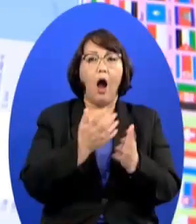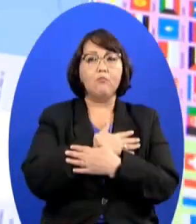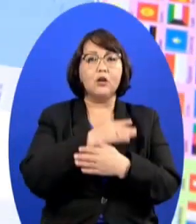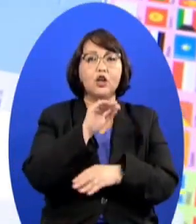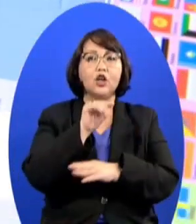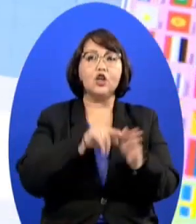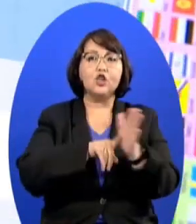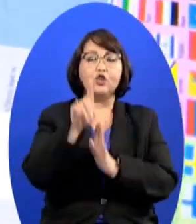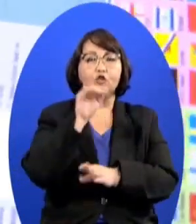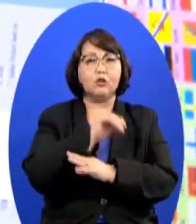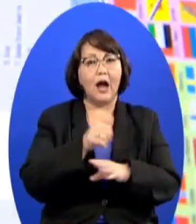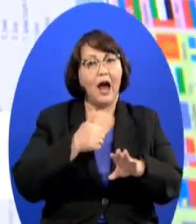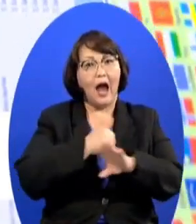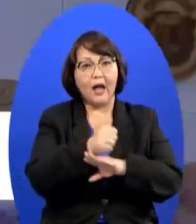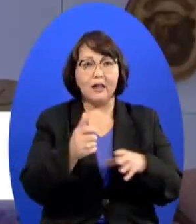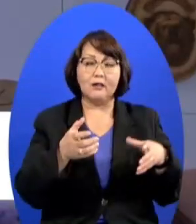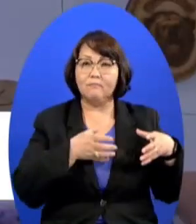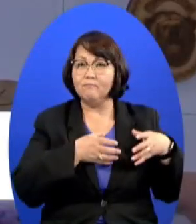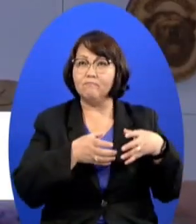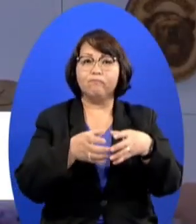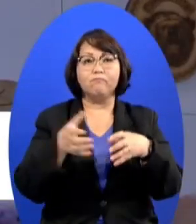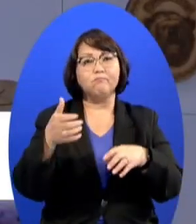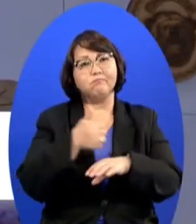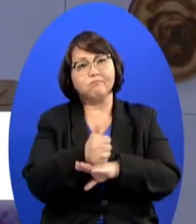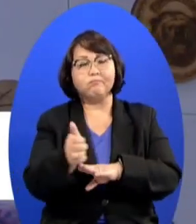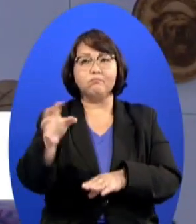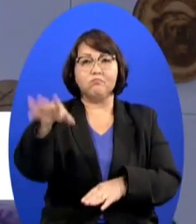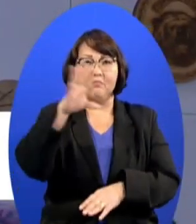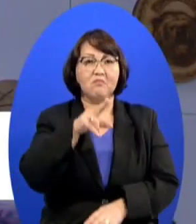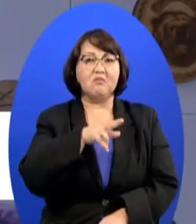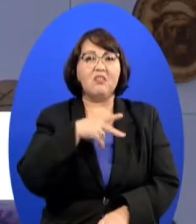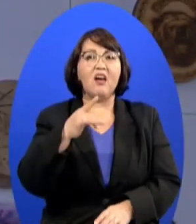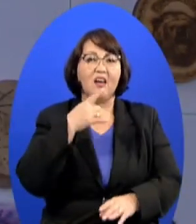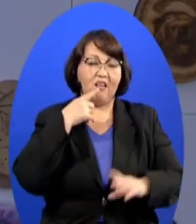өдөр л хамтдаа аялд гараарай гэж тэд тусдыг уриалж байсан юм а.